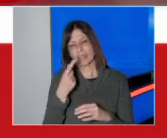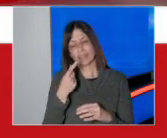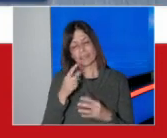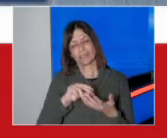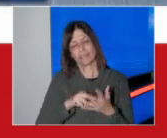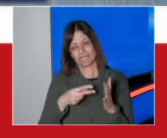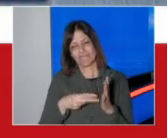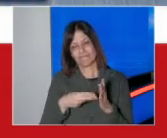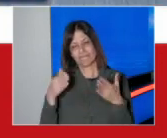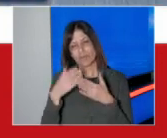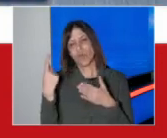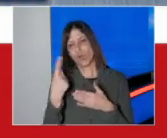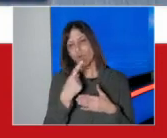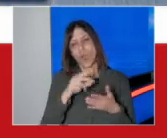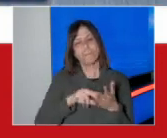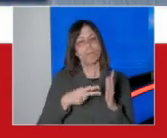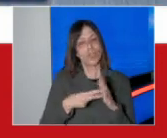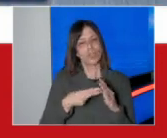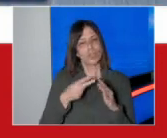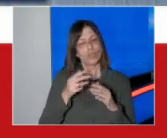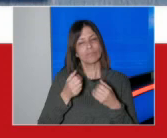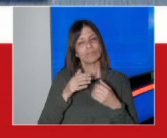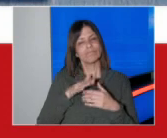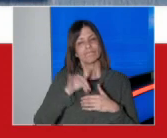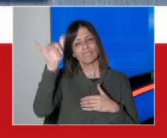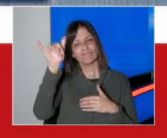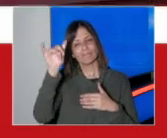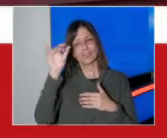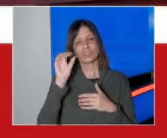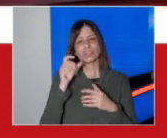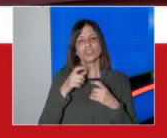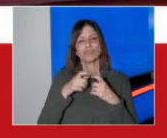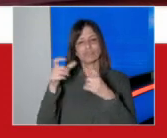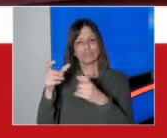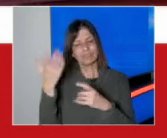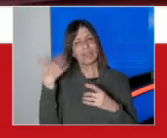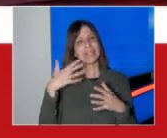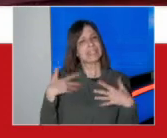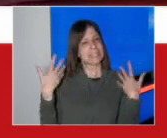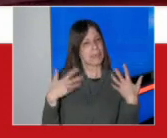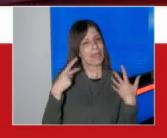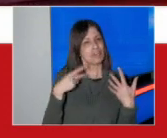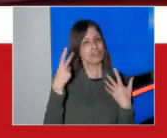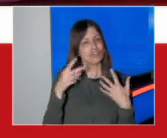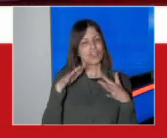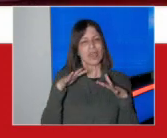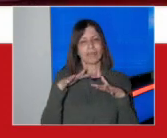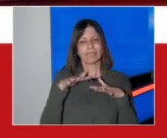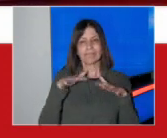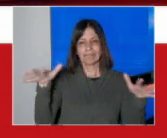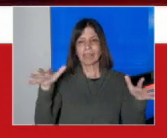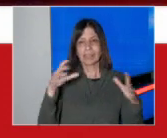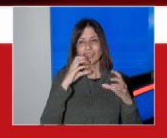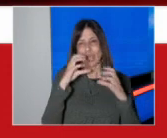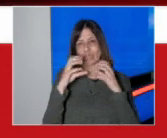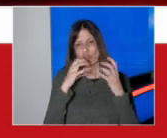הצער. כל פוליטיקאי שנוסע לאיזושהי שליחות קטנה היה מאוד שמח שיהיה איזה הד תקשורתי כזה, מה